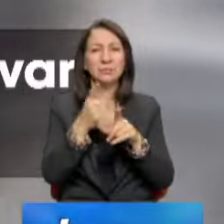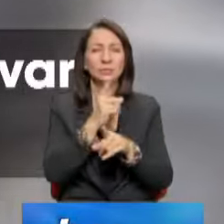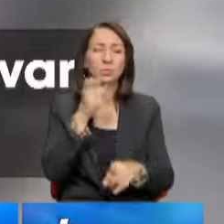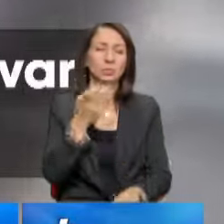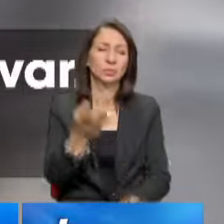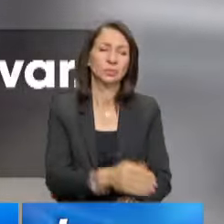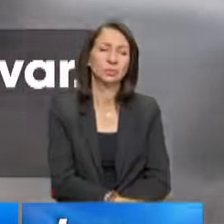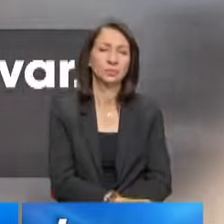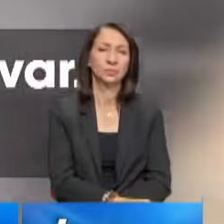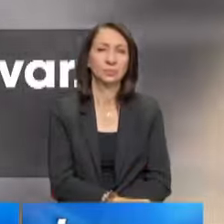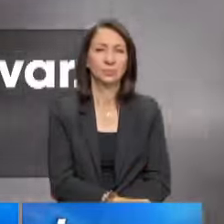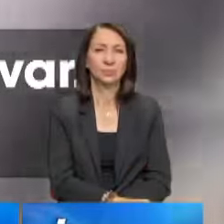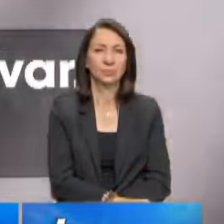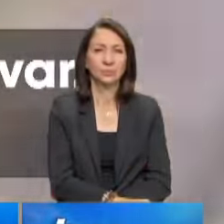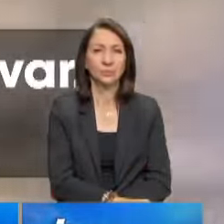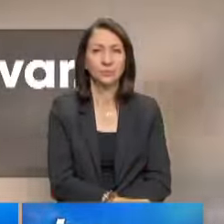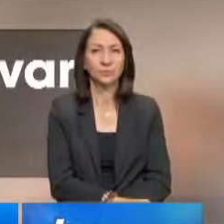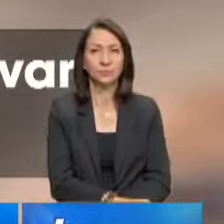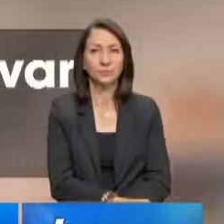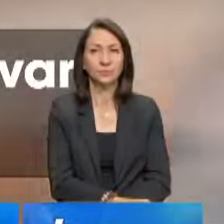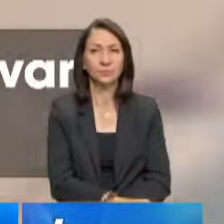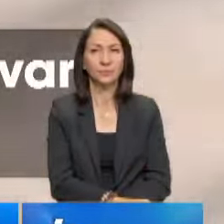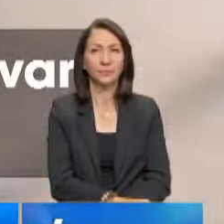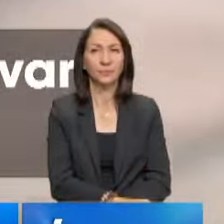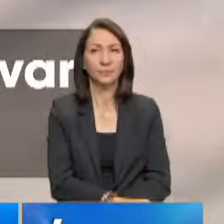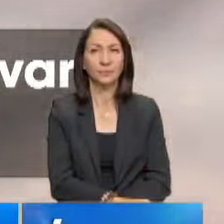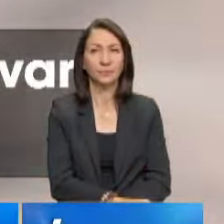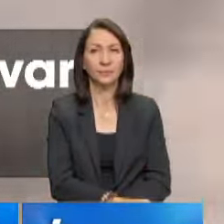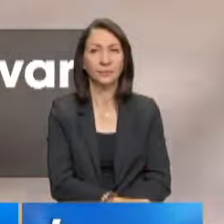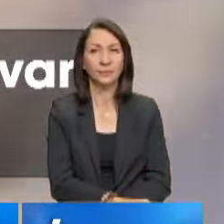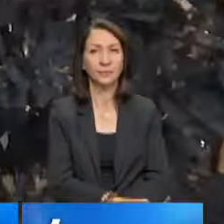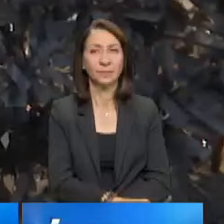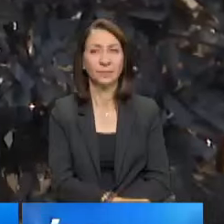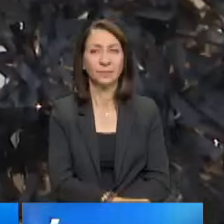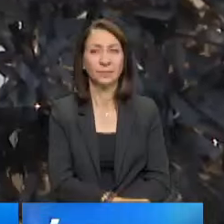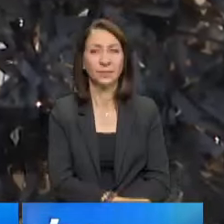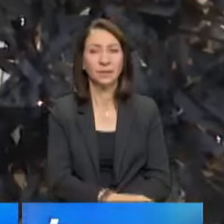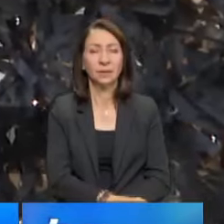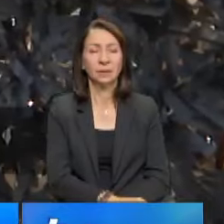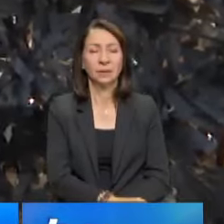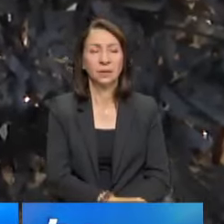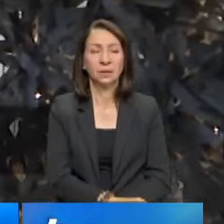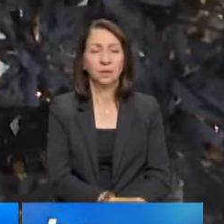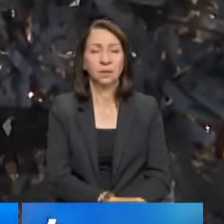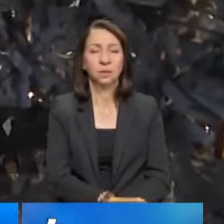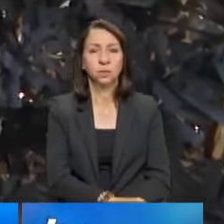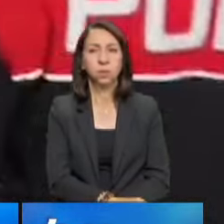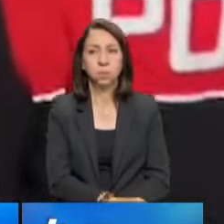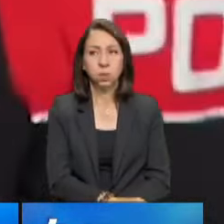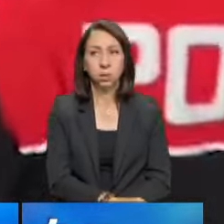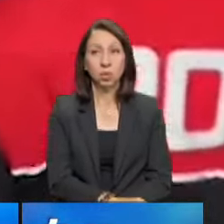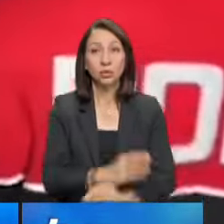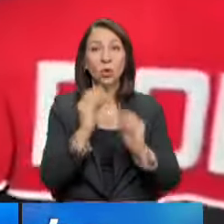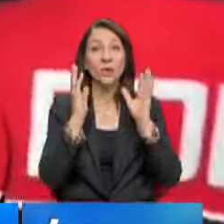Ümraniye Hekimbaşı Barınağı. Burada ölü kedi var diğer yavruların yanında. Kediyi köpeği nasıl öldürürsünüz ya?